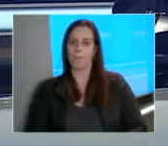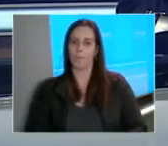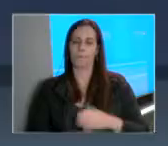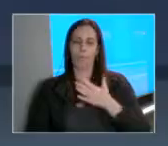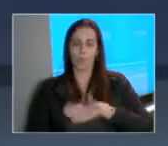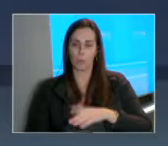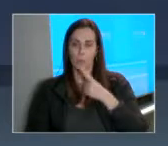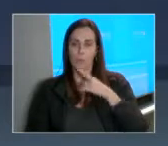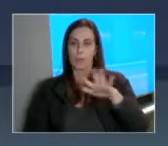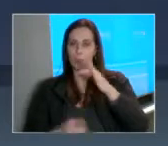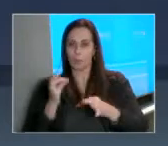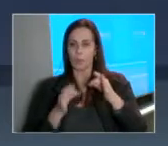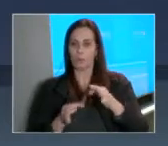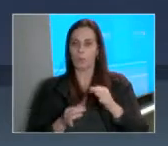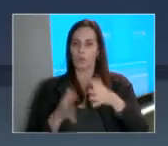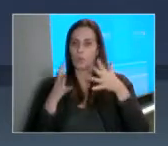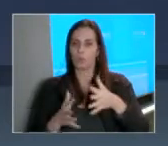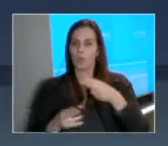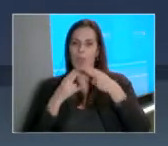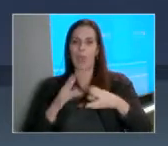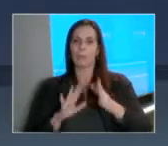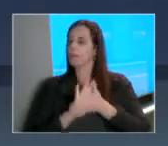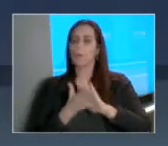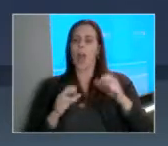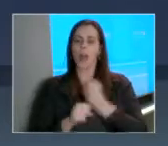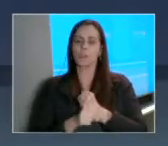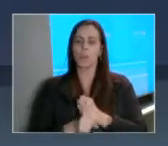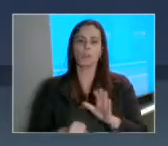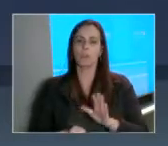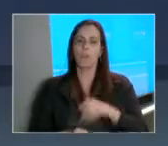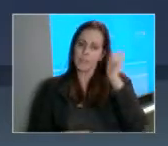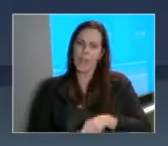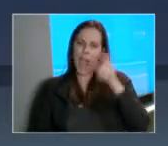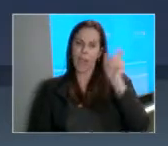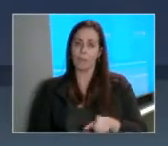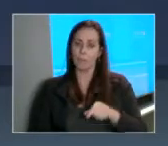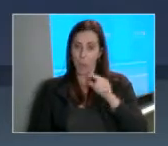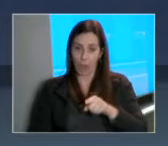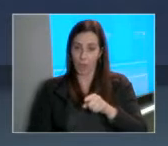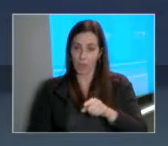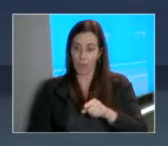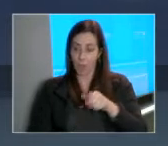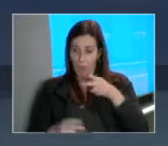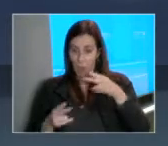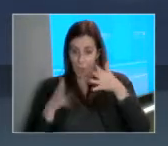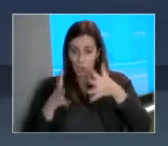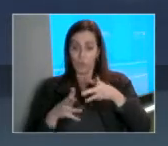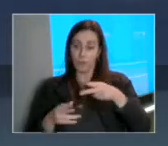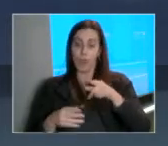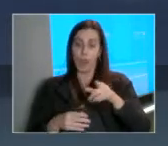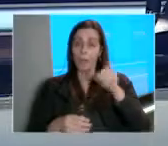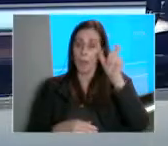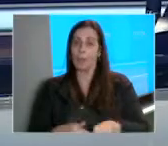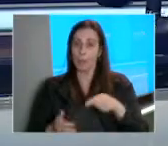רוצה להגיד. מערכת המשפט משתוקף אותה, היא נקמנית אליו. ברור, הם בני אדם. הם בני אדם. אתה תתחן אותם יום ולילה. מצוין, הם בני